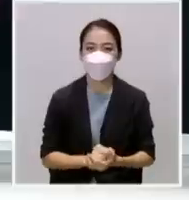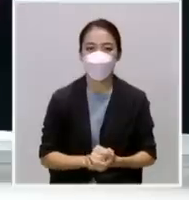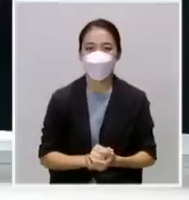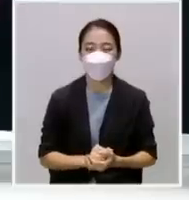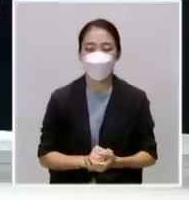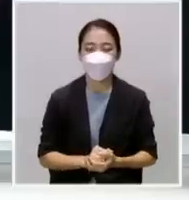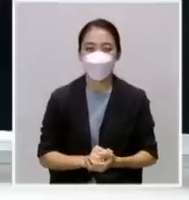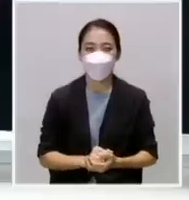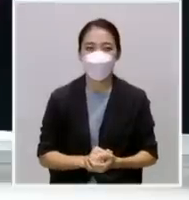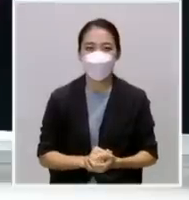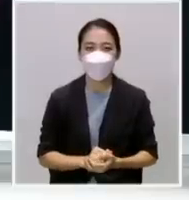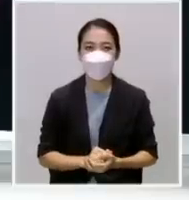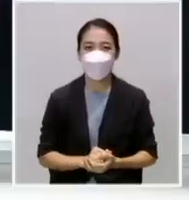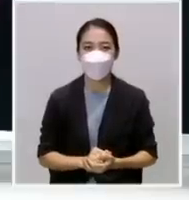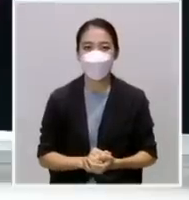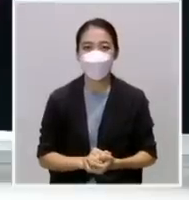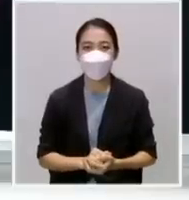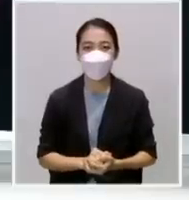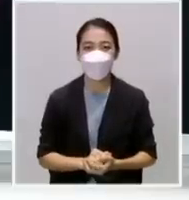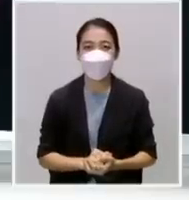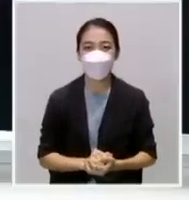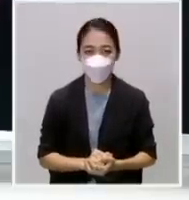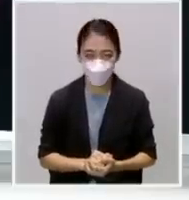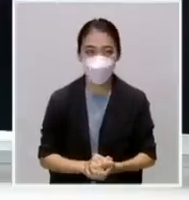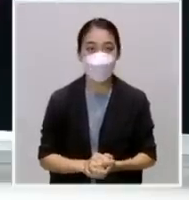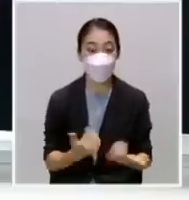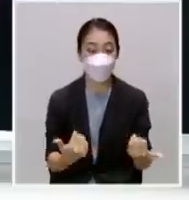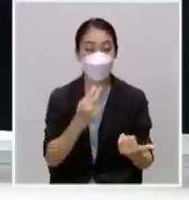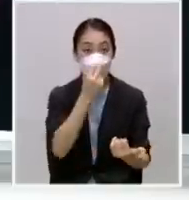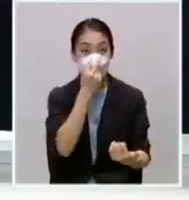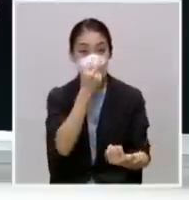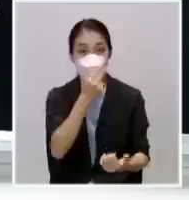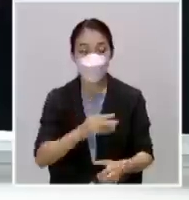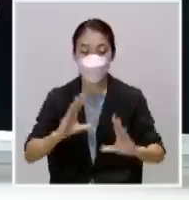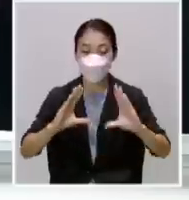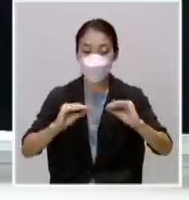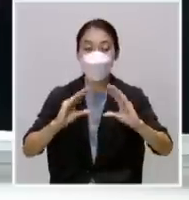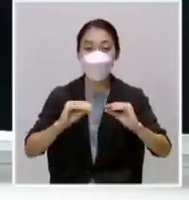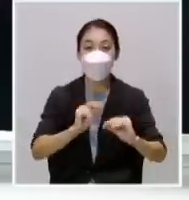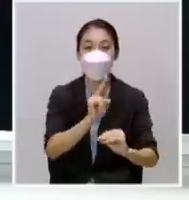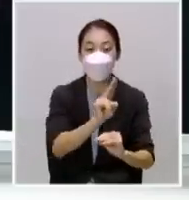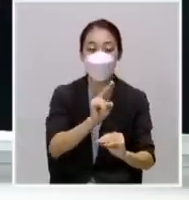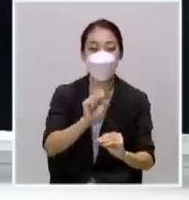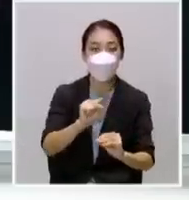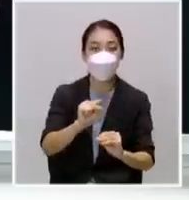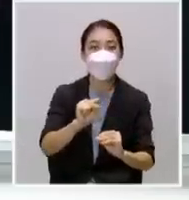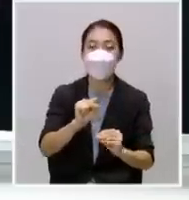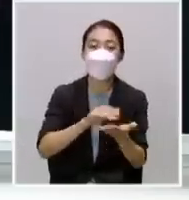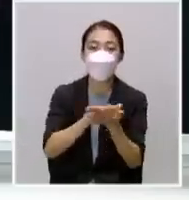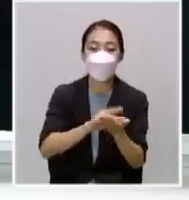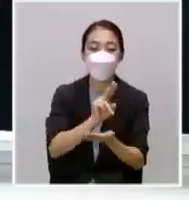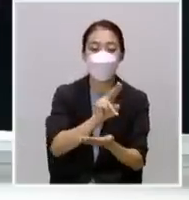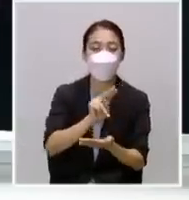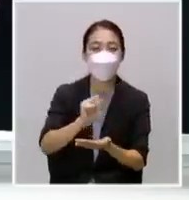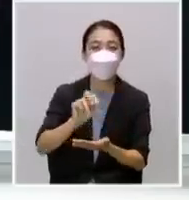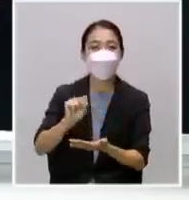คุณผู้ชมไปดูรายละเอียดการประชุมของคณะมนตรีความมั่นคงแห่งสหประชาชาติหรือว่า UNSC นะคะเป็นการพูดคุย